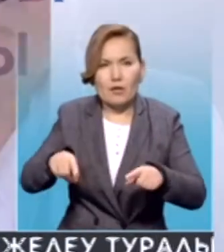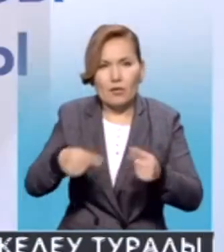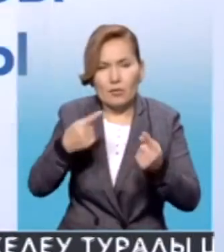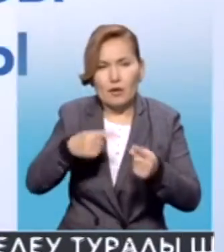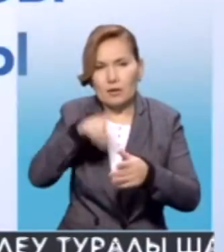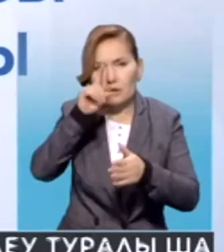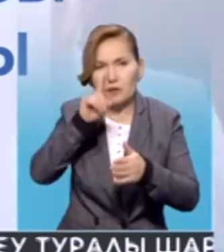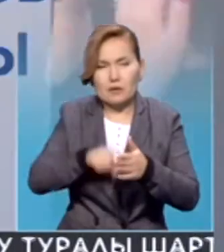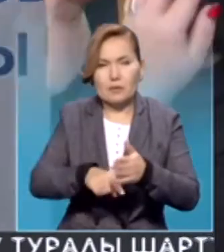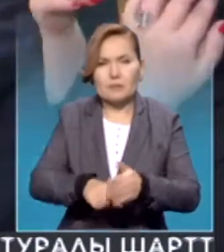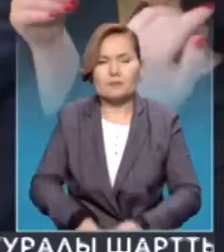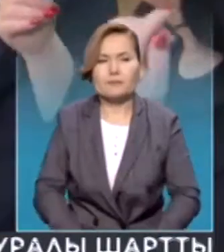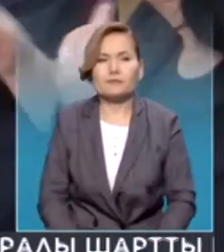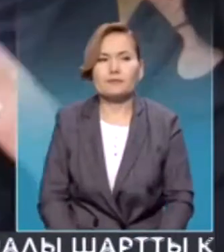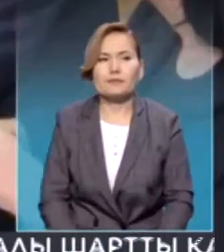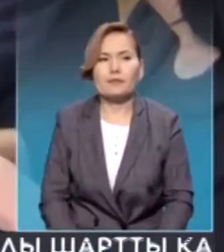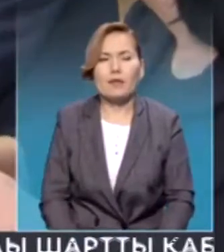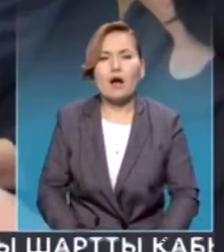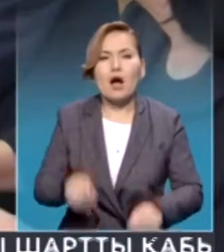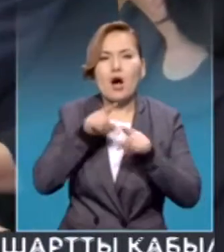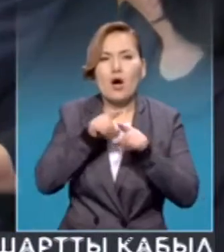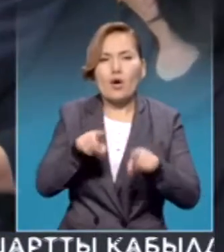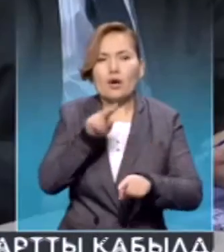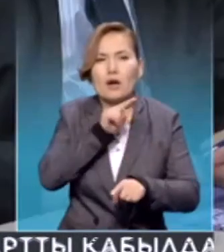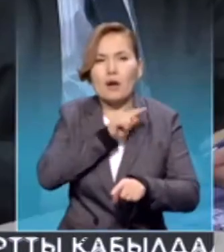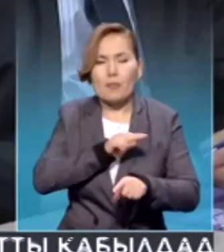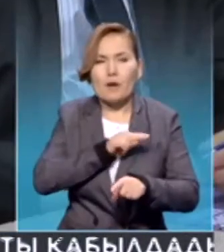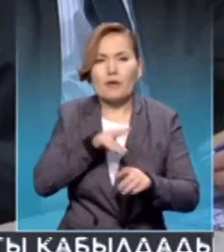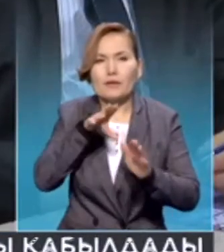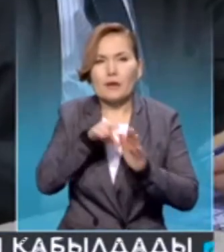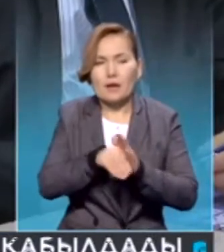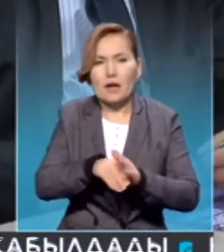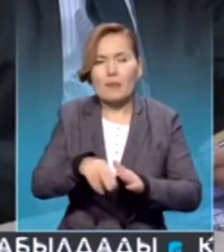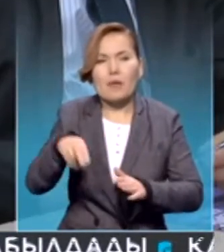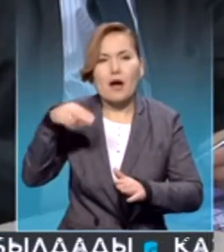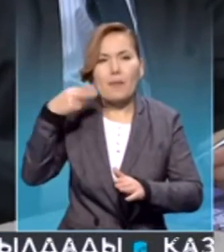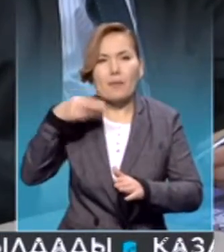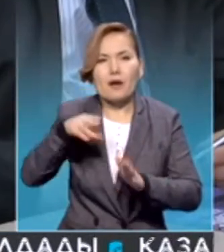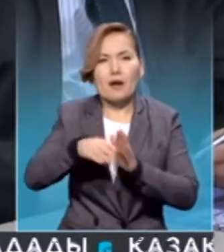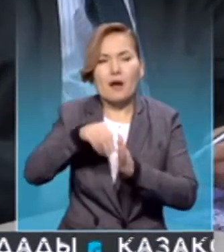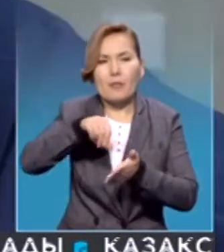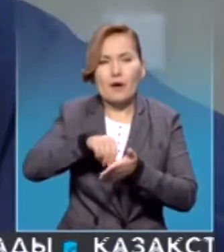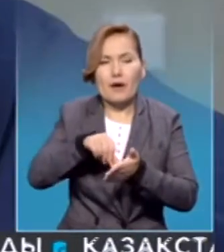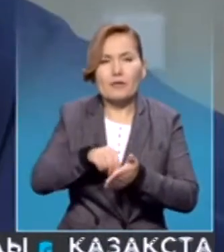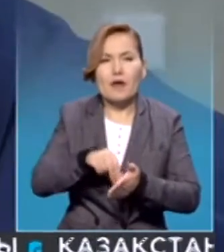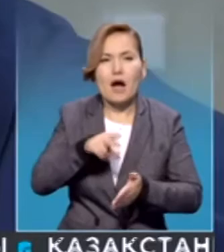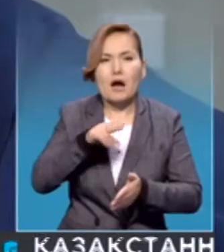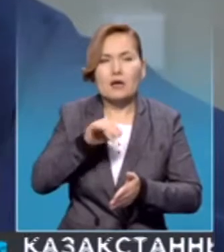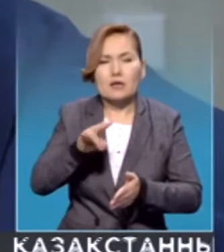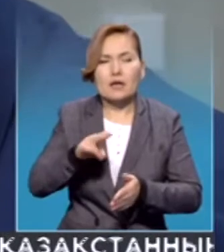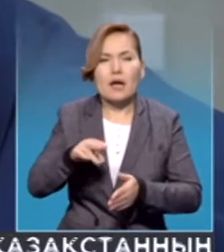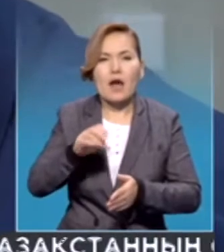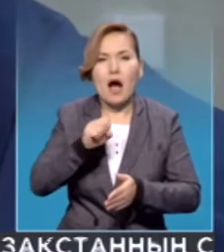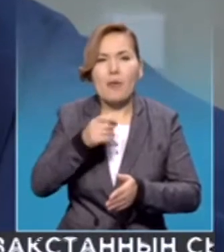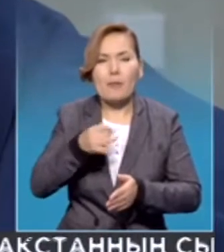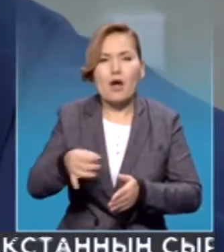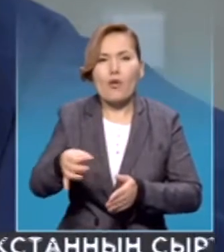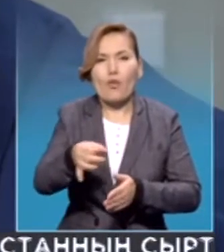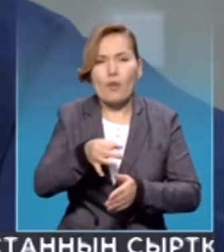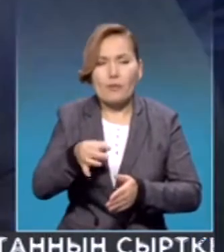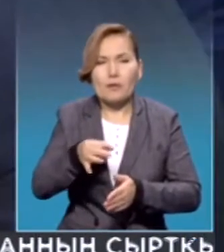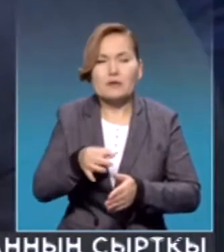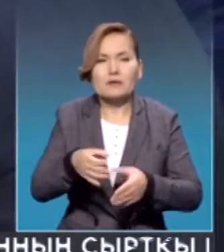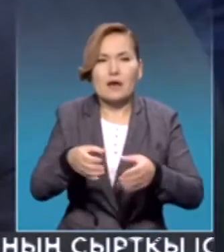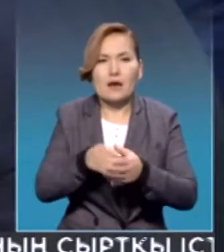күмәнім жоқ. Үгіт-насихат науқаны аясында ел президенттігіне кандидат Мейрам Қажыкен Абай облысының кәсіподақ өкілдерімен